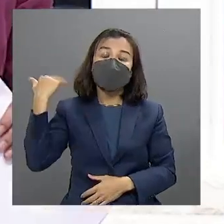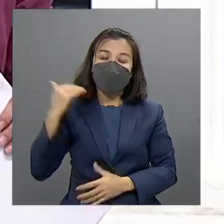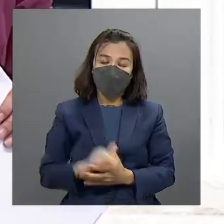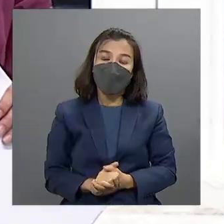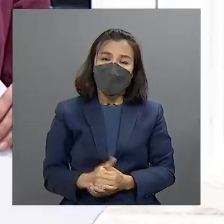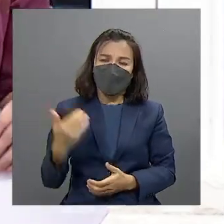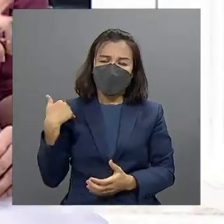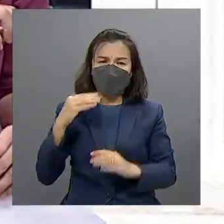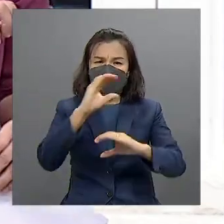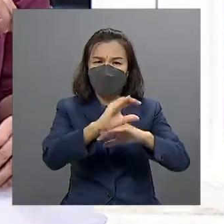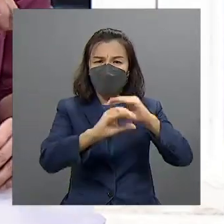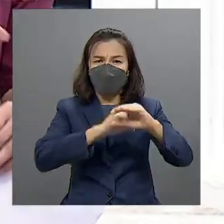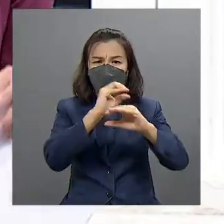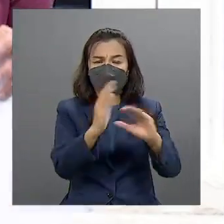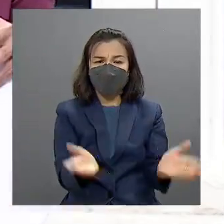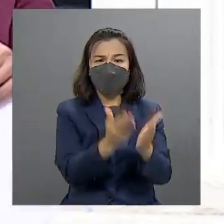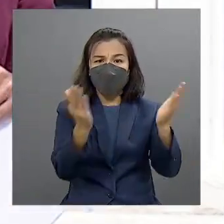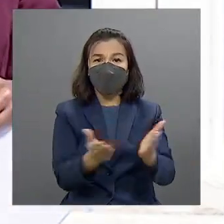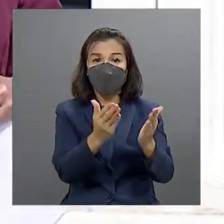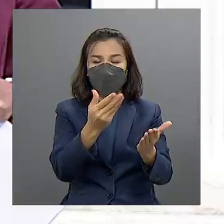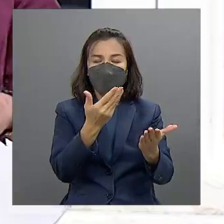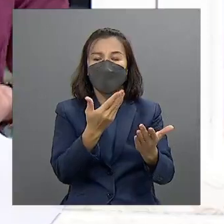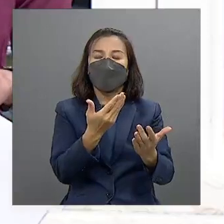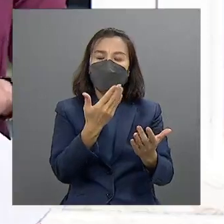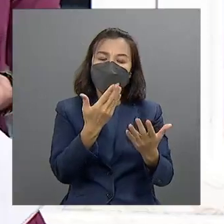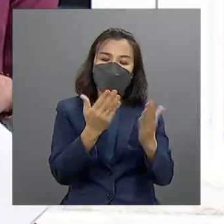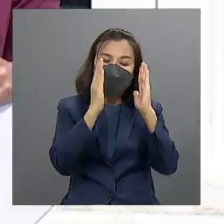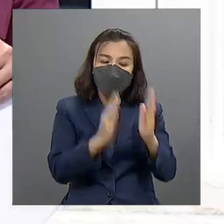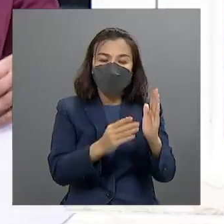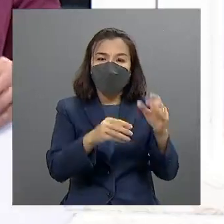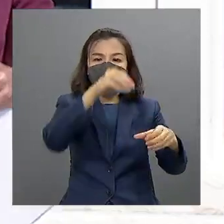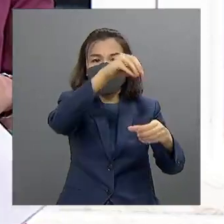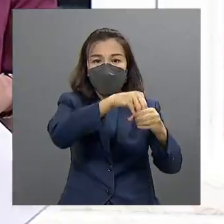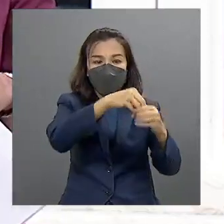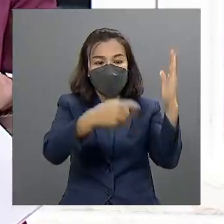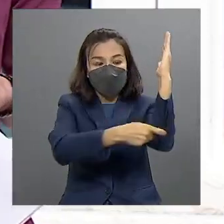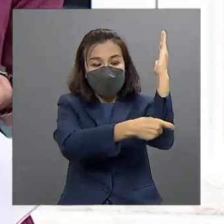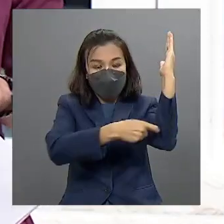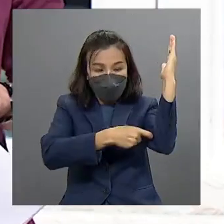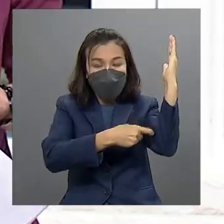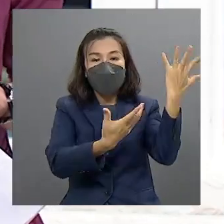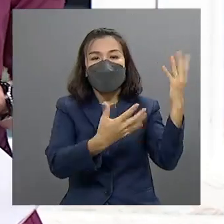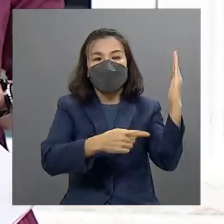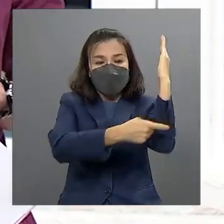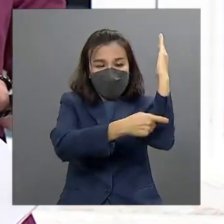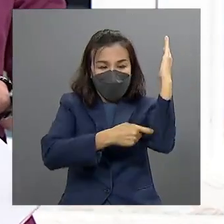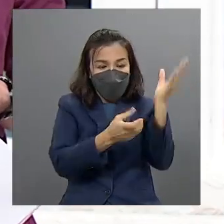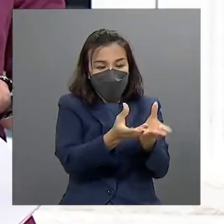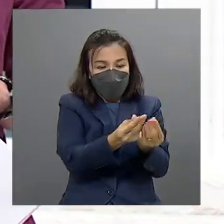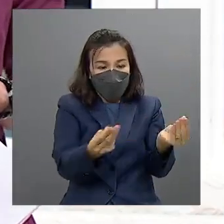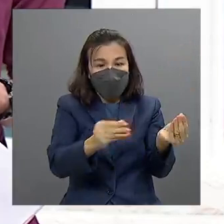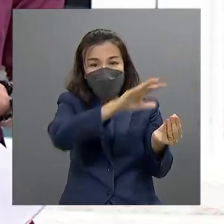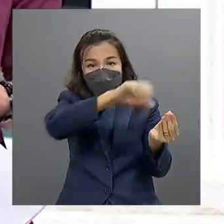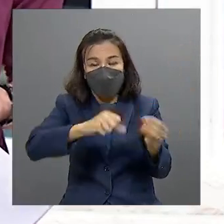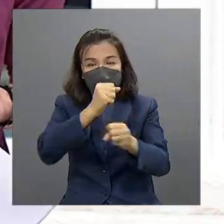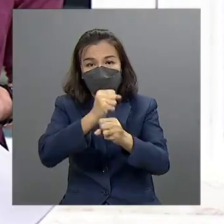ปลุบยางฝาราเพระวาราคามัตกต่ำก็จะเอายางฝารา ไปทำ WHERE ทbloนี่ทีนี้บรากฏหล่าส